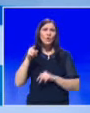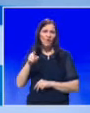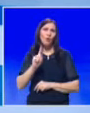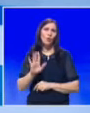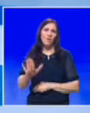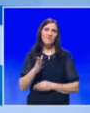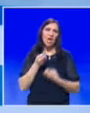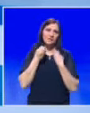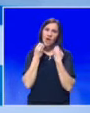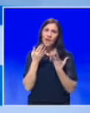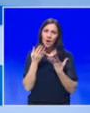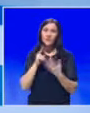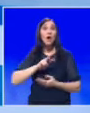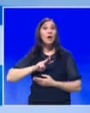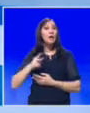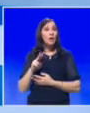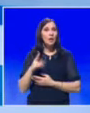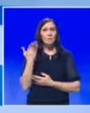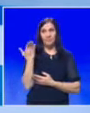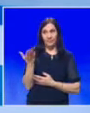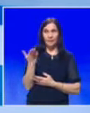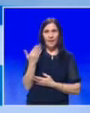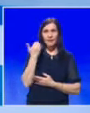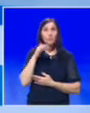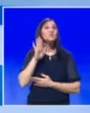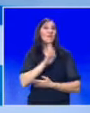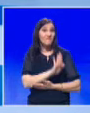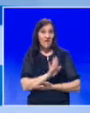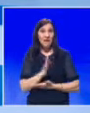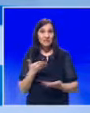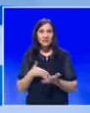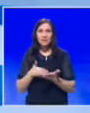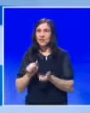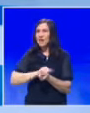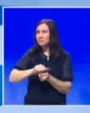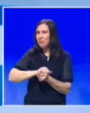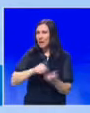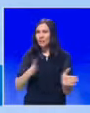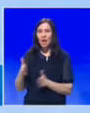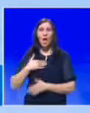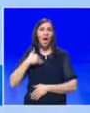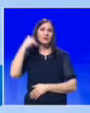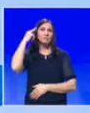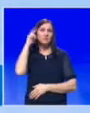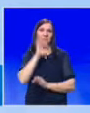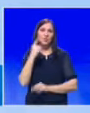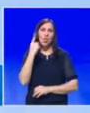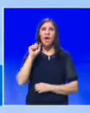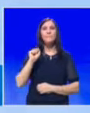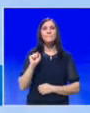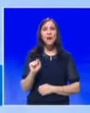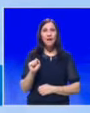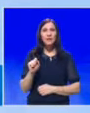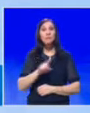ви харесва? Или те използват вас, за да ги изперете? Аз смятам, че нито една